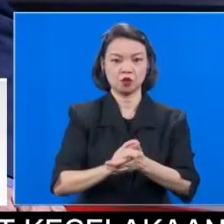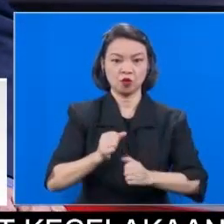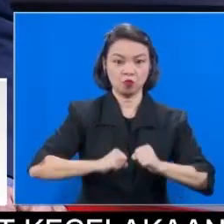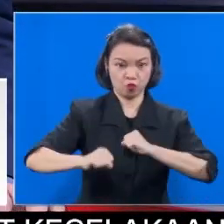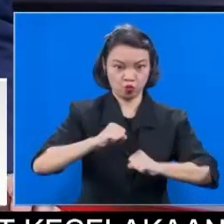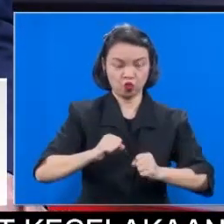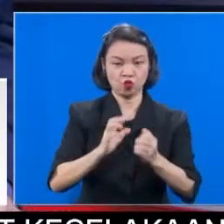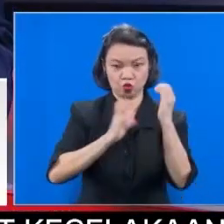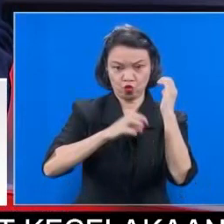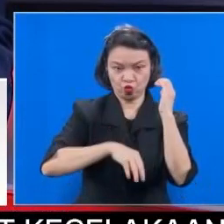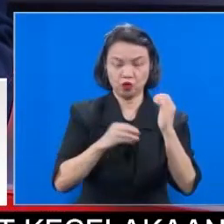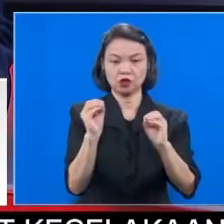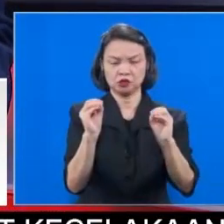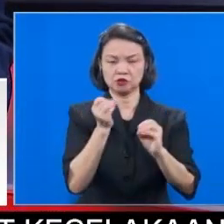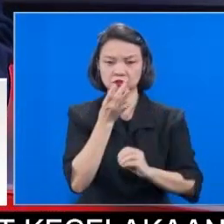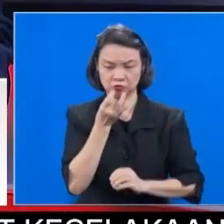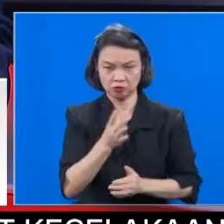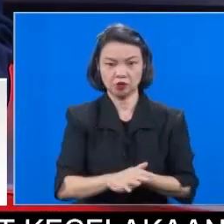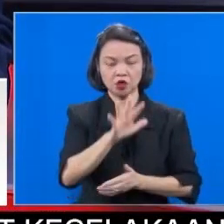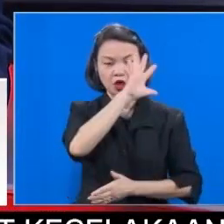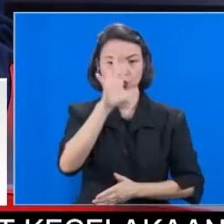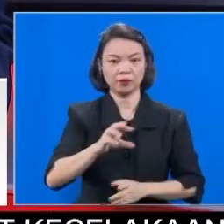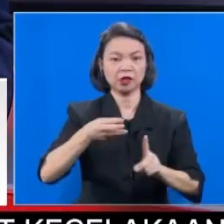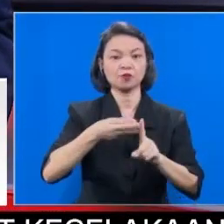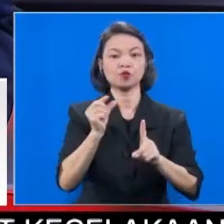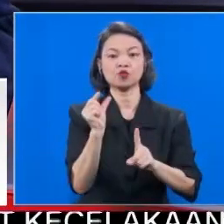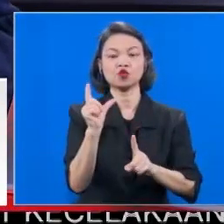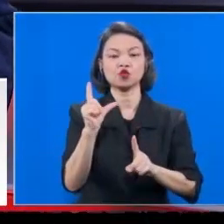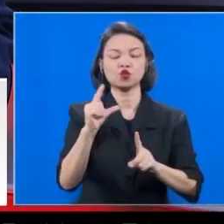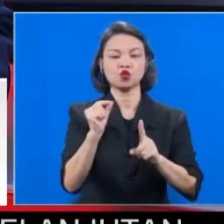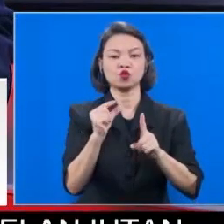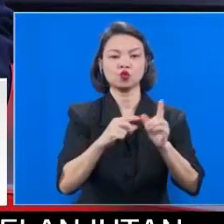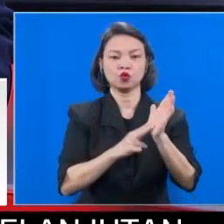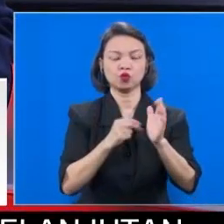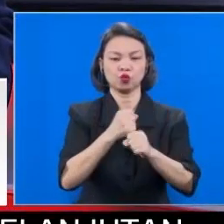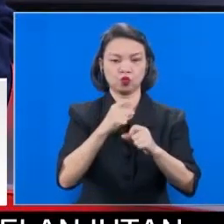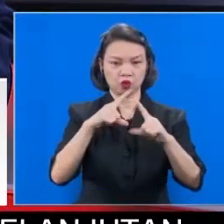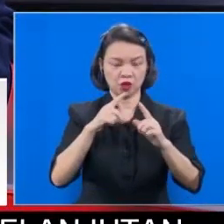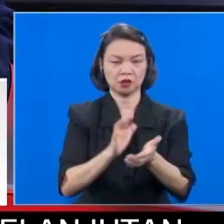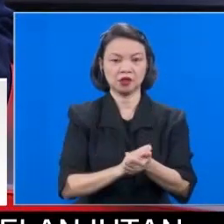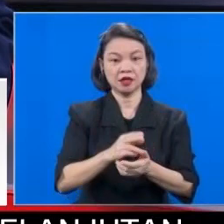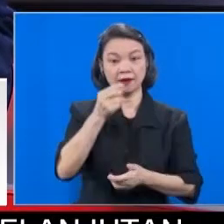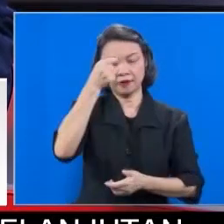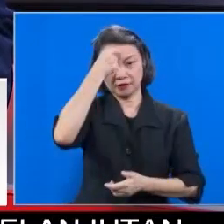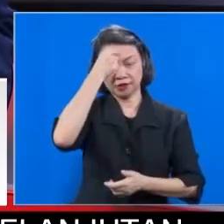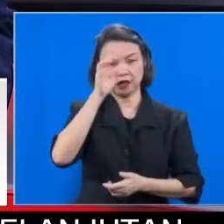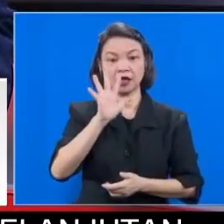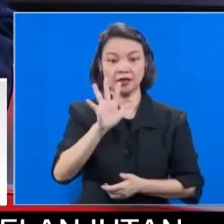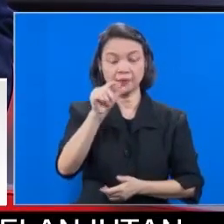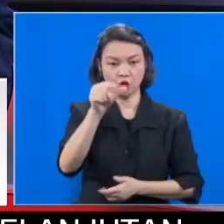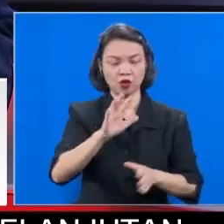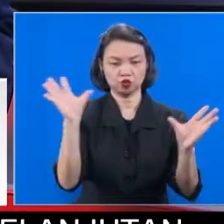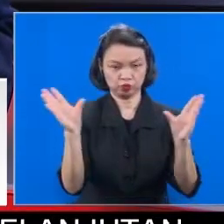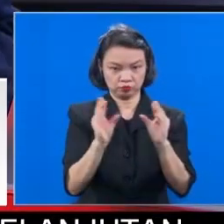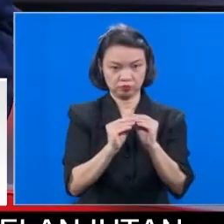Kecamatan sekatak Kabupaten Bulungan Briptu hasbudi menyandang status tersangka bersama empat orang pekerja yang selama ini menjalankan